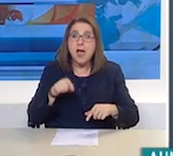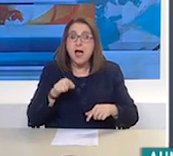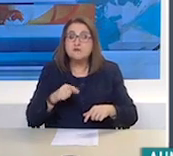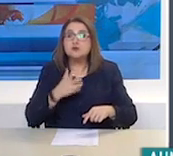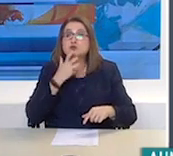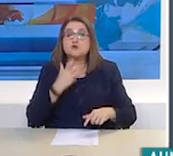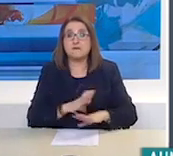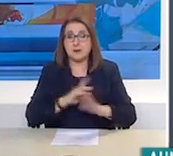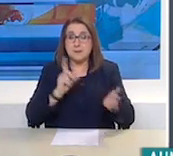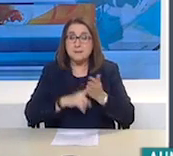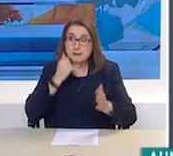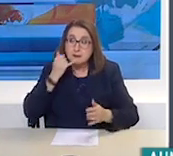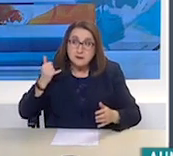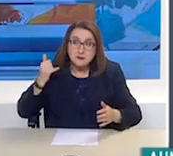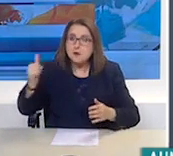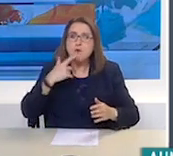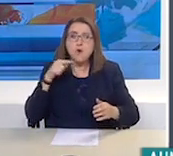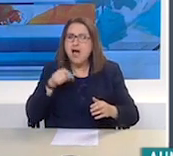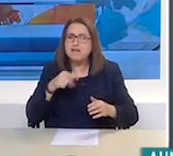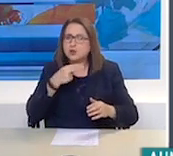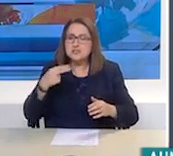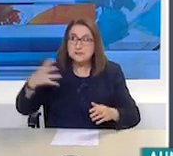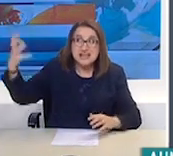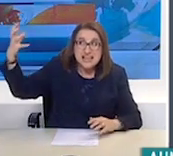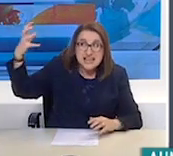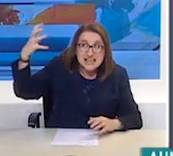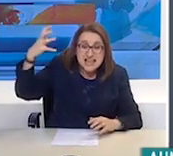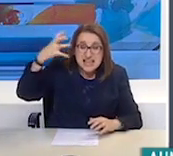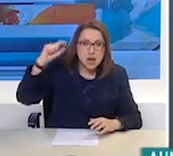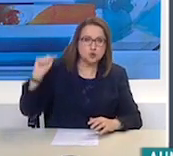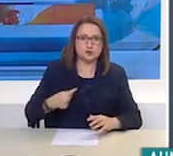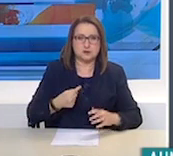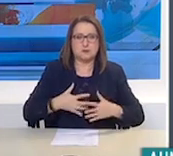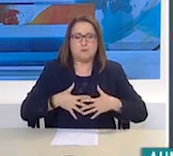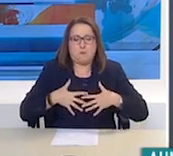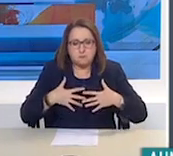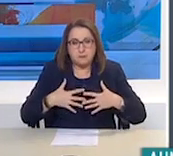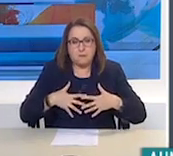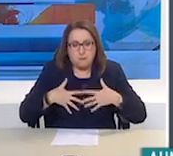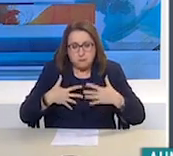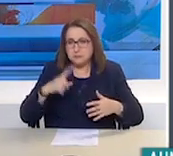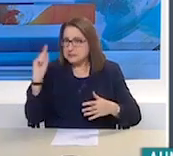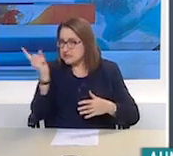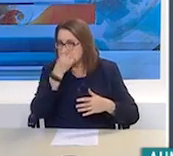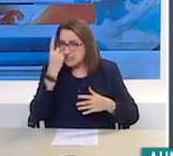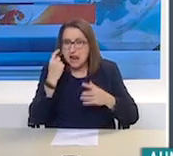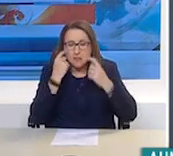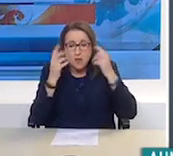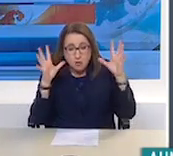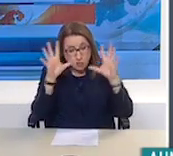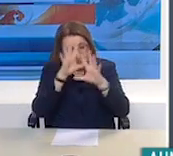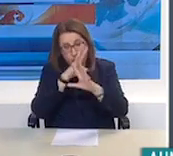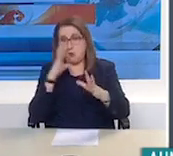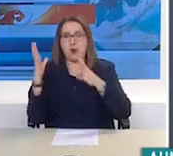οι βασικές οδηγίες για την πρόληψη της θερμοπληξίας. Τέλος, θα ήθελα να αναφερθώ λίγο στο θέμα της ενημέρωσης μέσω του